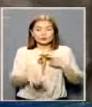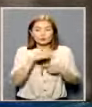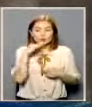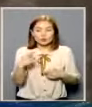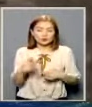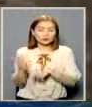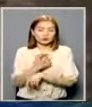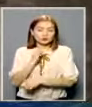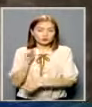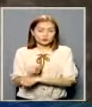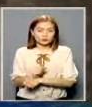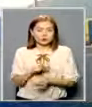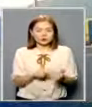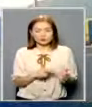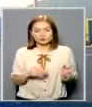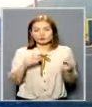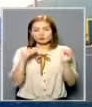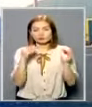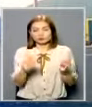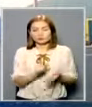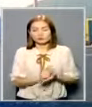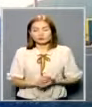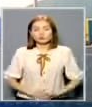импорты тоқтады. Тиісінше баға да өзгерді.